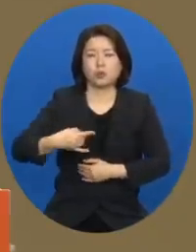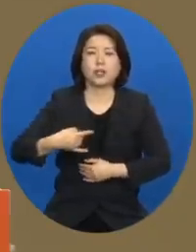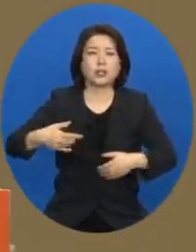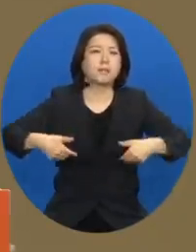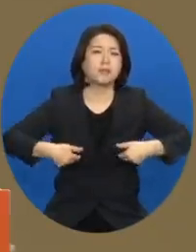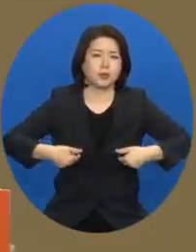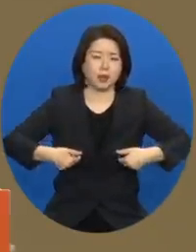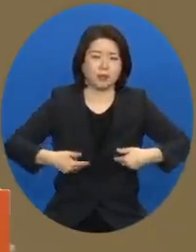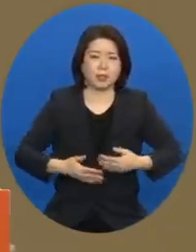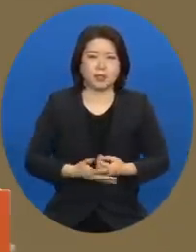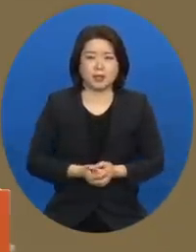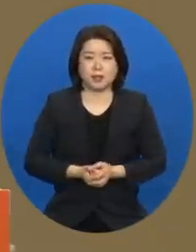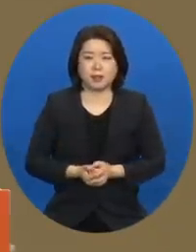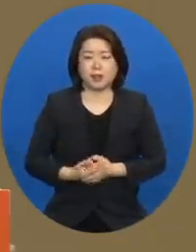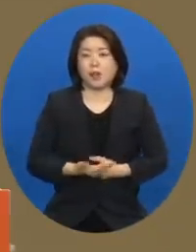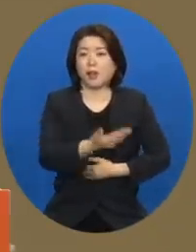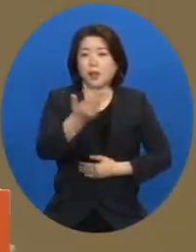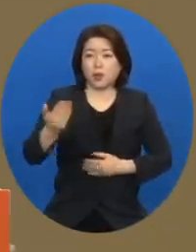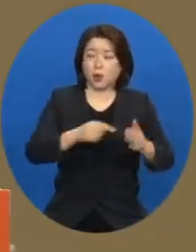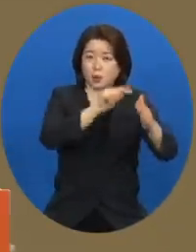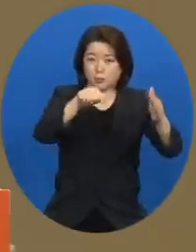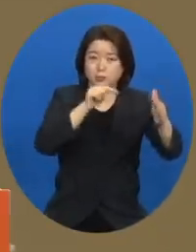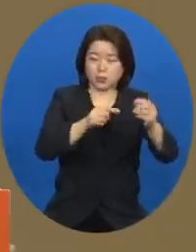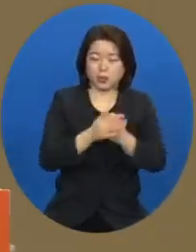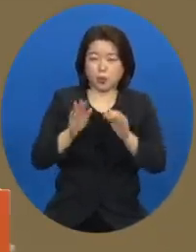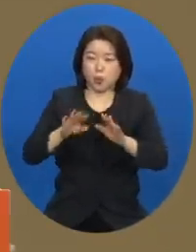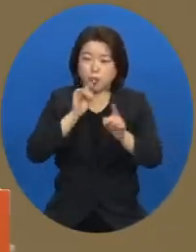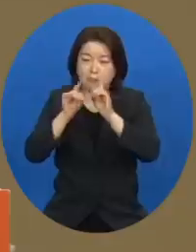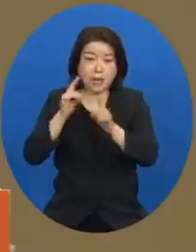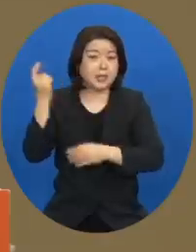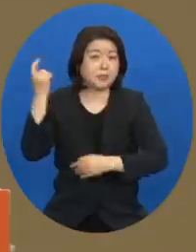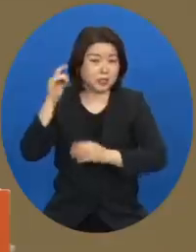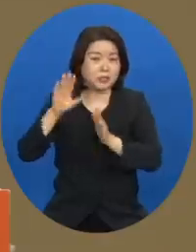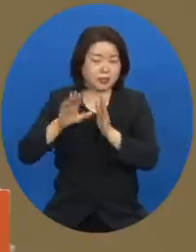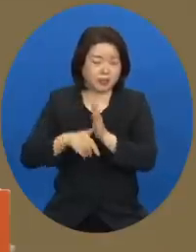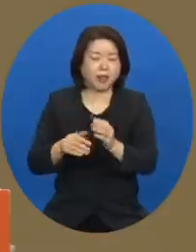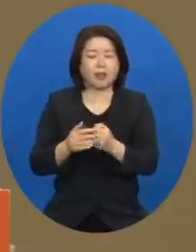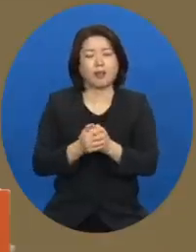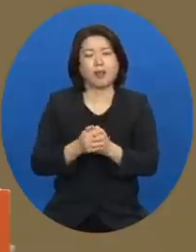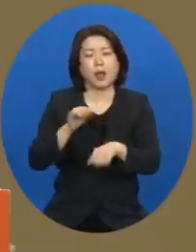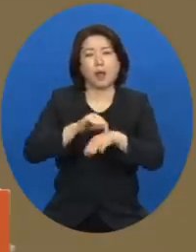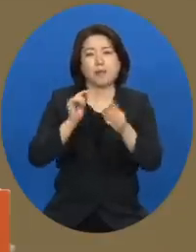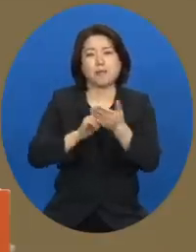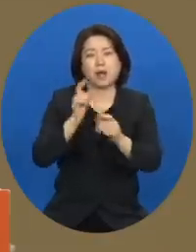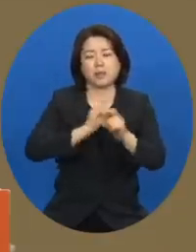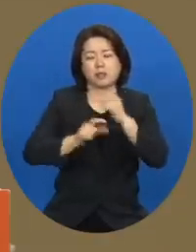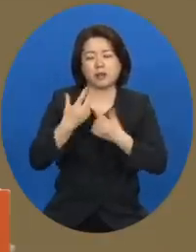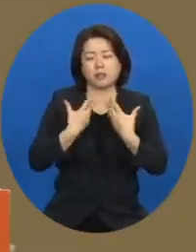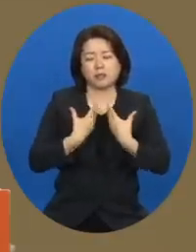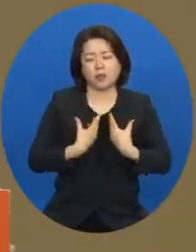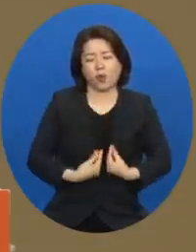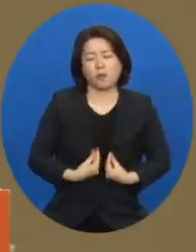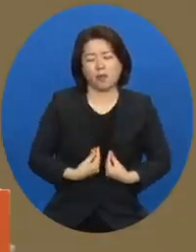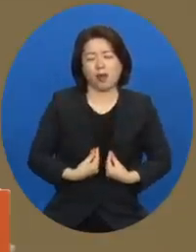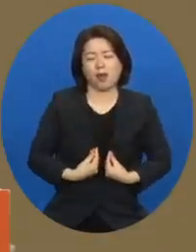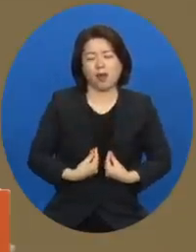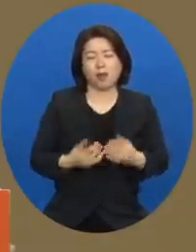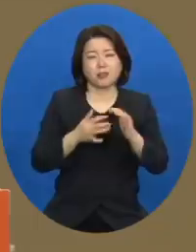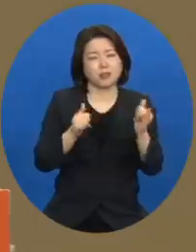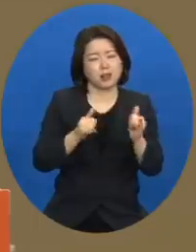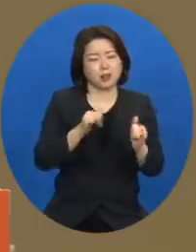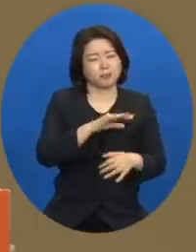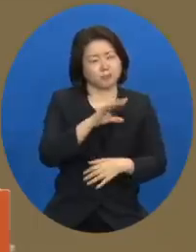필요합니다. 여러분 중에는 오늘 말씀을 들으면서 마음이 더 절망적인 분도 혹